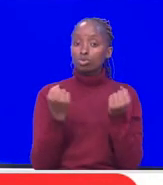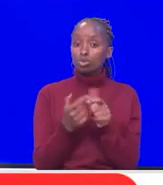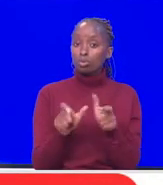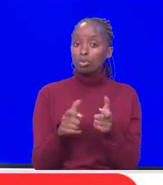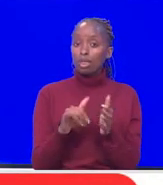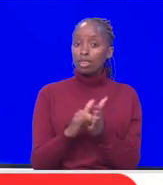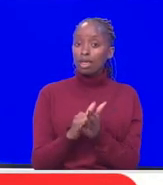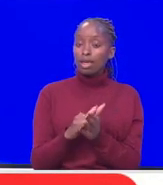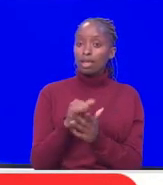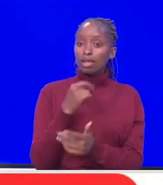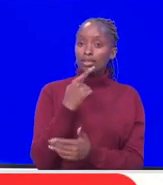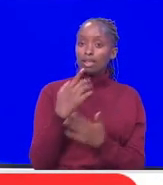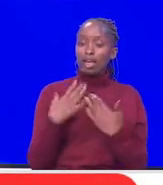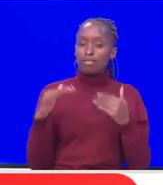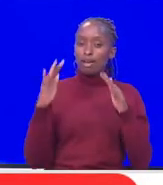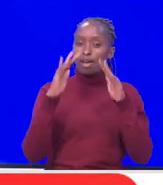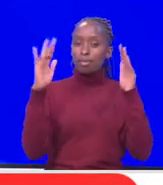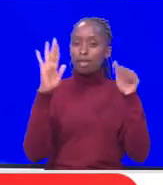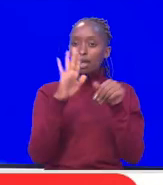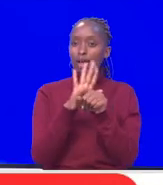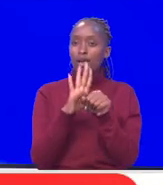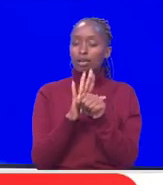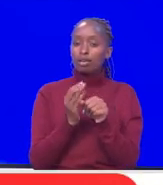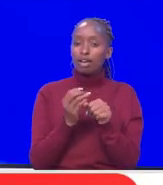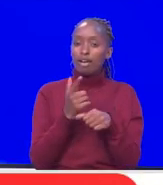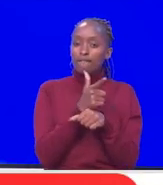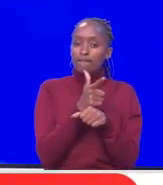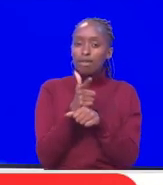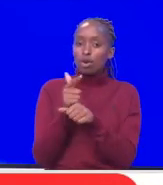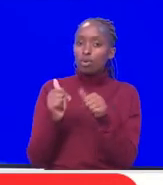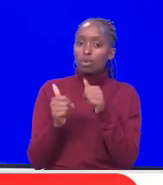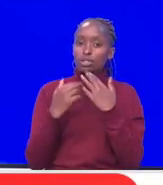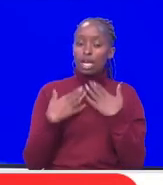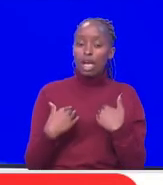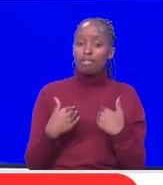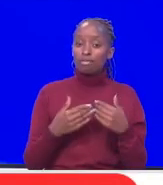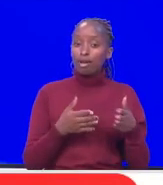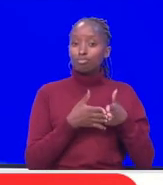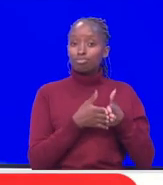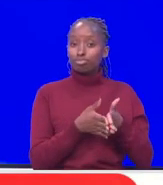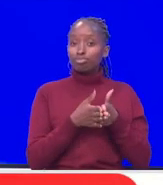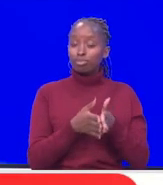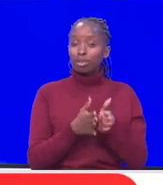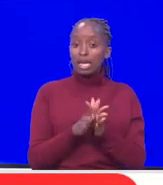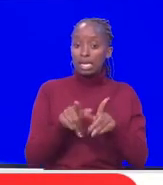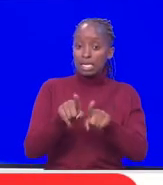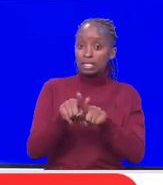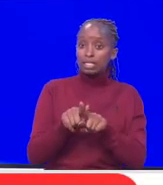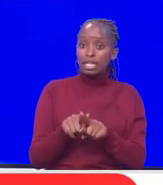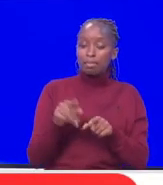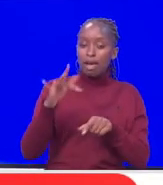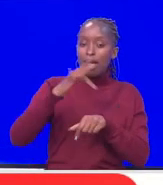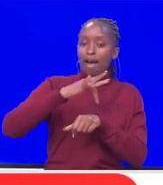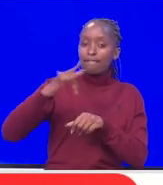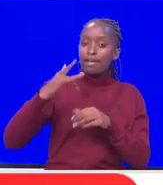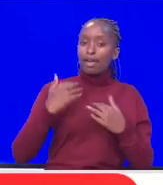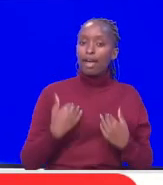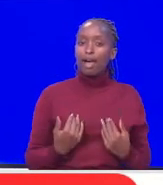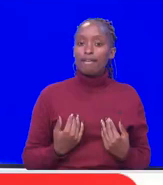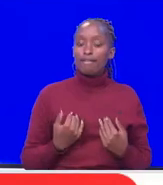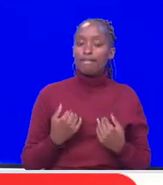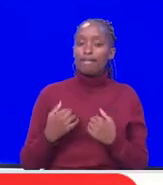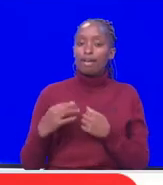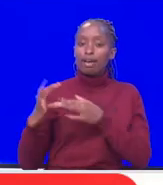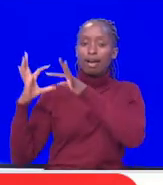madai ya usambazaji mkubwa wa filamu zenye maudhui ya ngono na vilevile kuweza kuathiri maadili